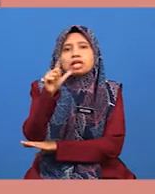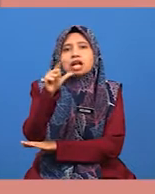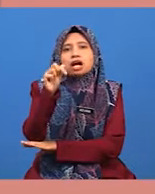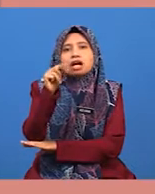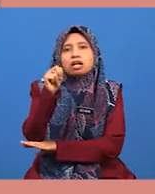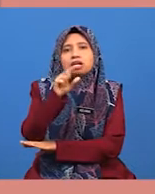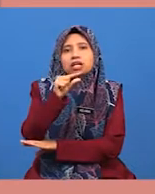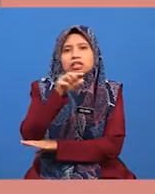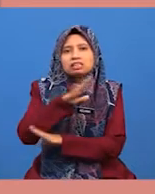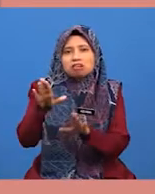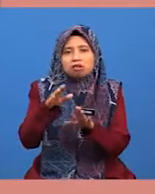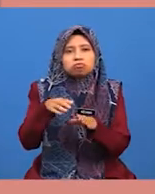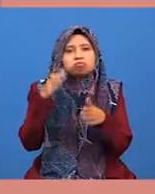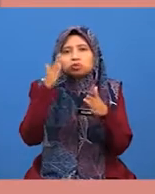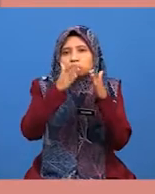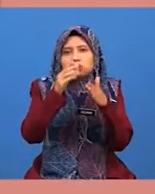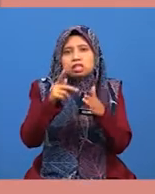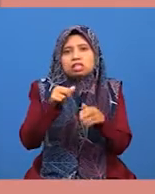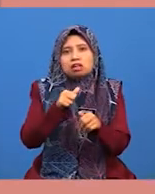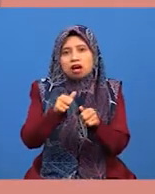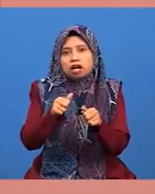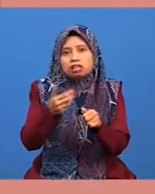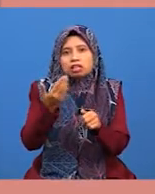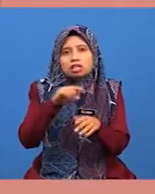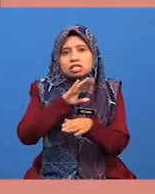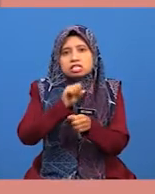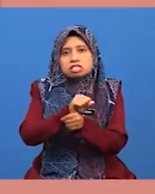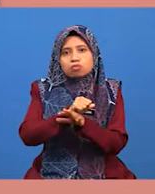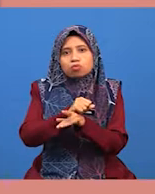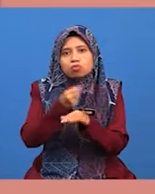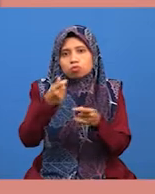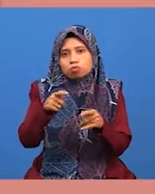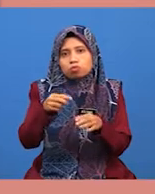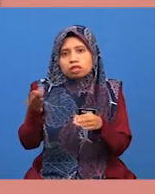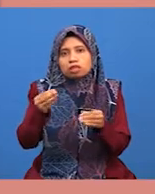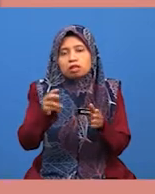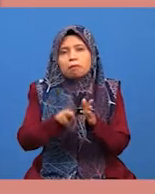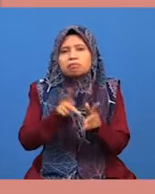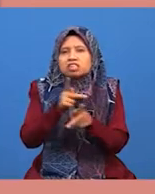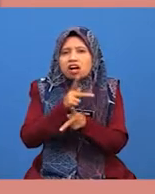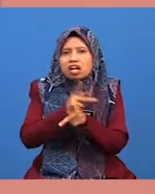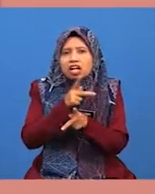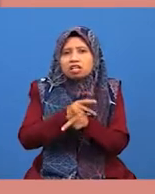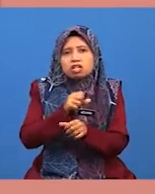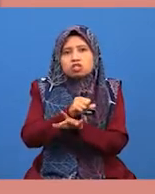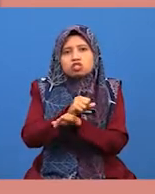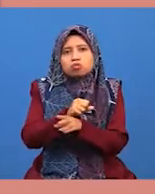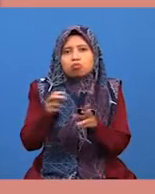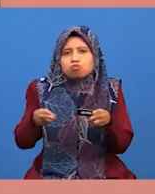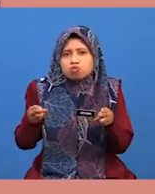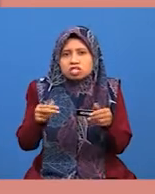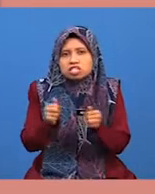mempedulikan ajakan semut, sungguh pun diajak berkali-kali. Semut berusaha dengan